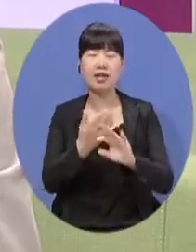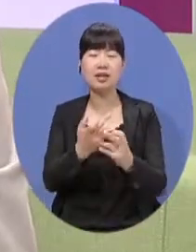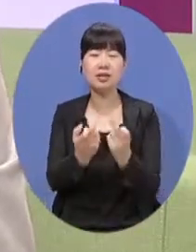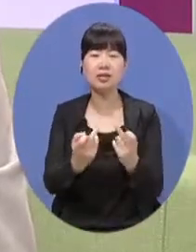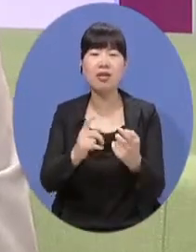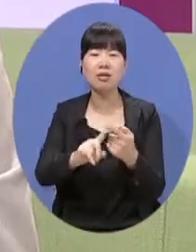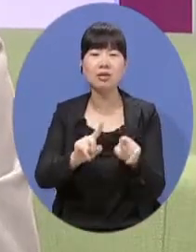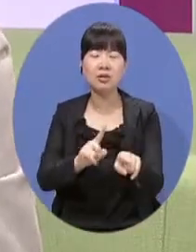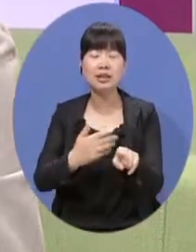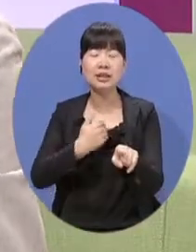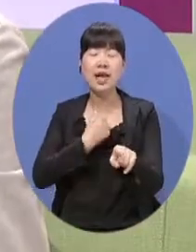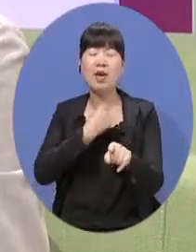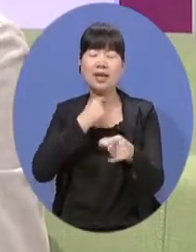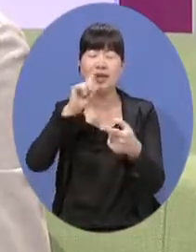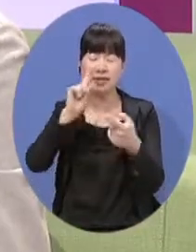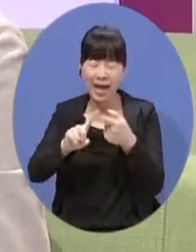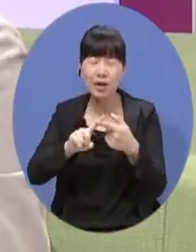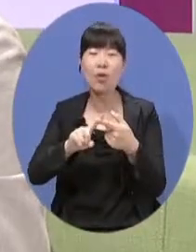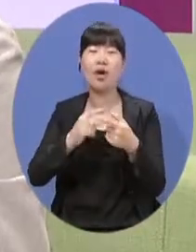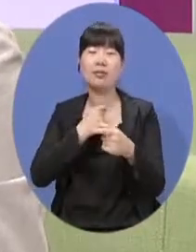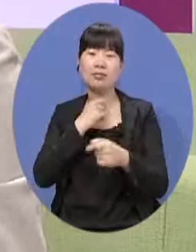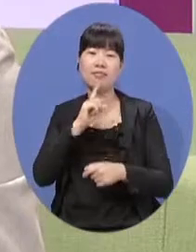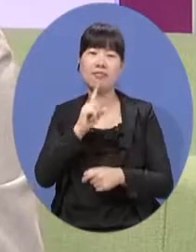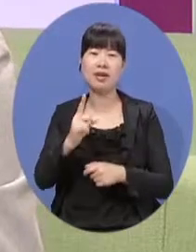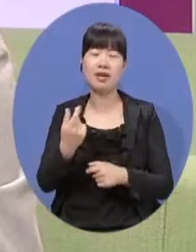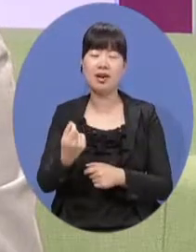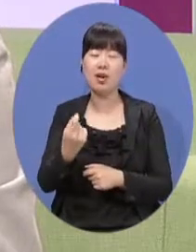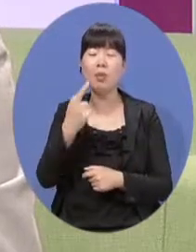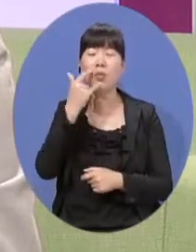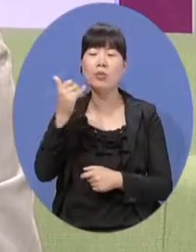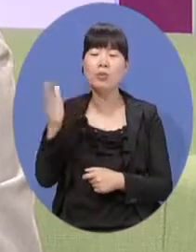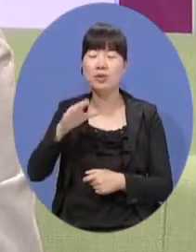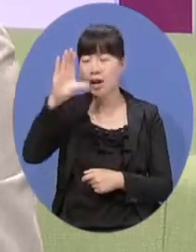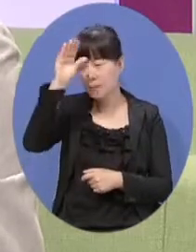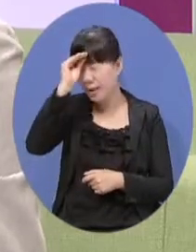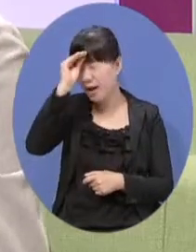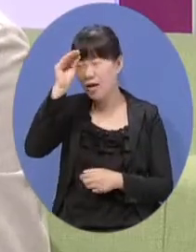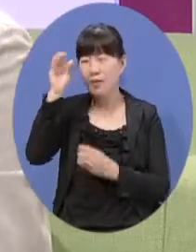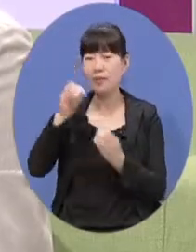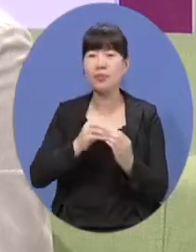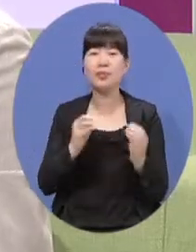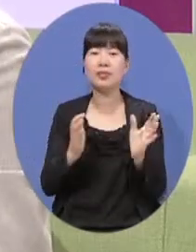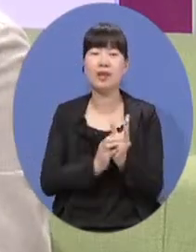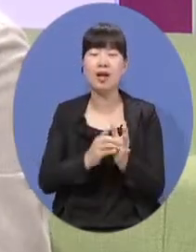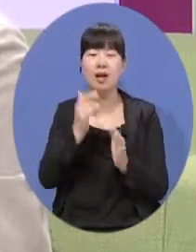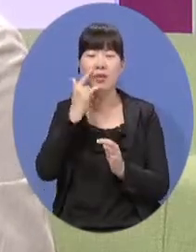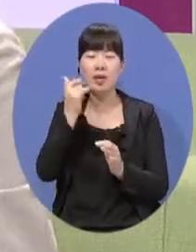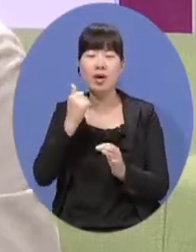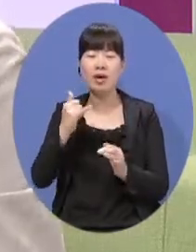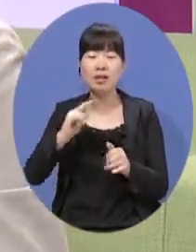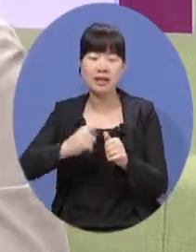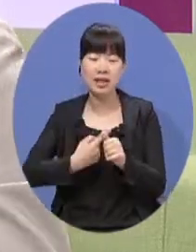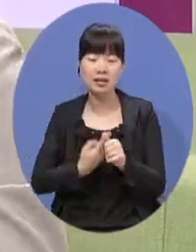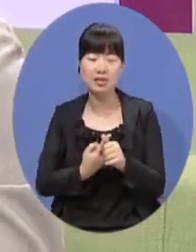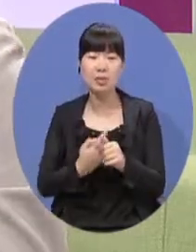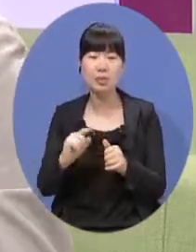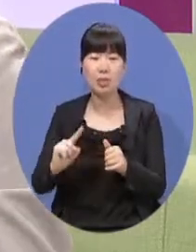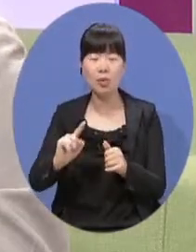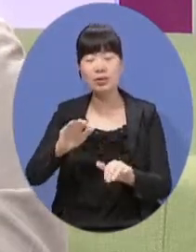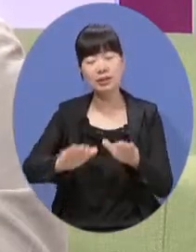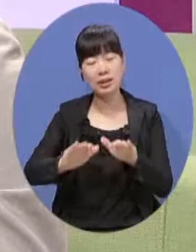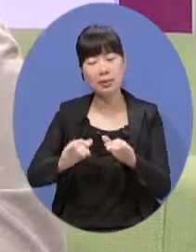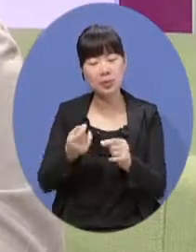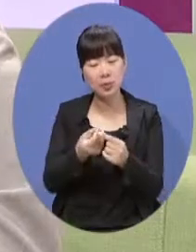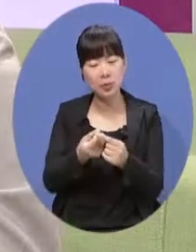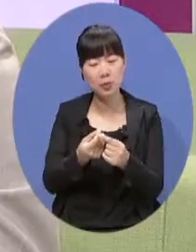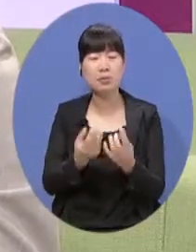다른 형제를 그렇게 흔들려고 하는 성향이 강해집니다. 배우는군요. 배우는 거죠, 부모로부터. 아. 예. 그리고 부모가 또 자기도 모르게 약간 차별하는